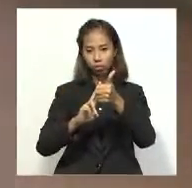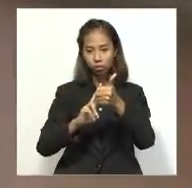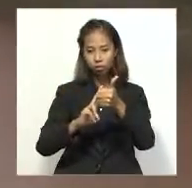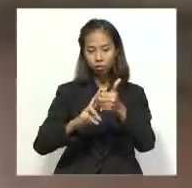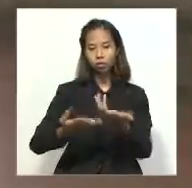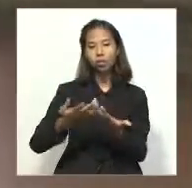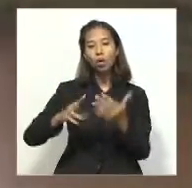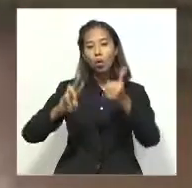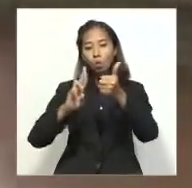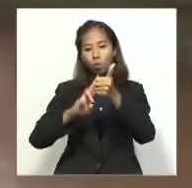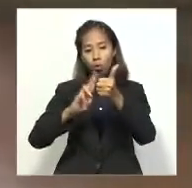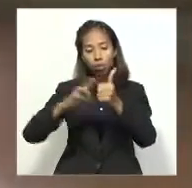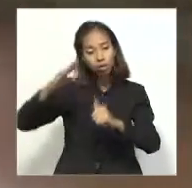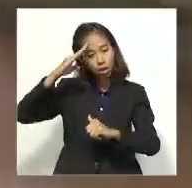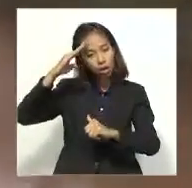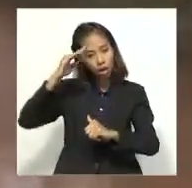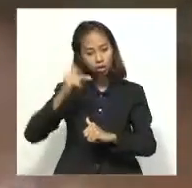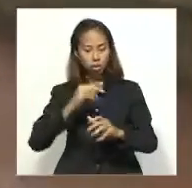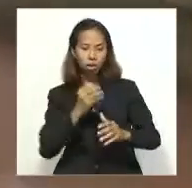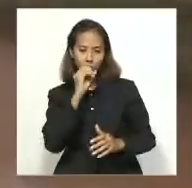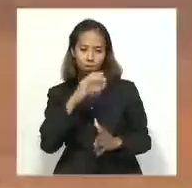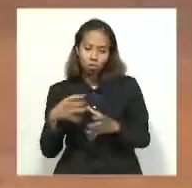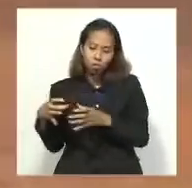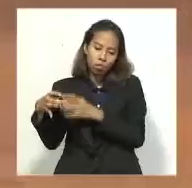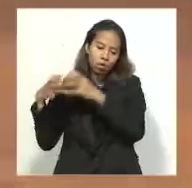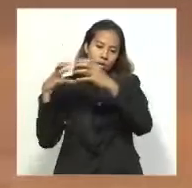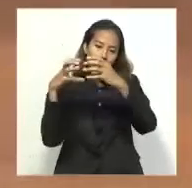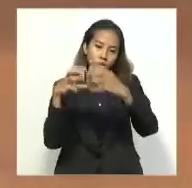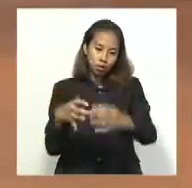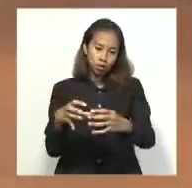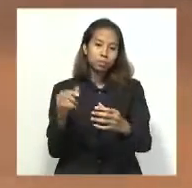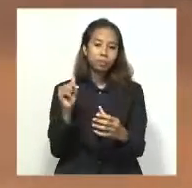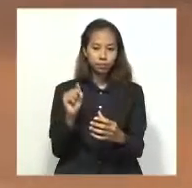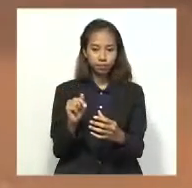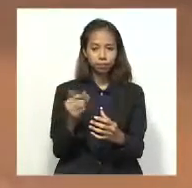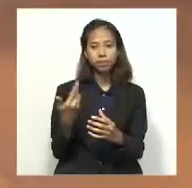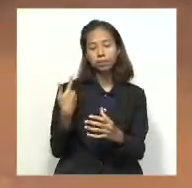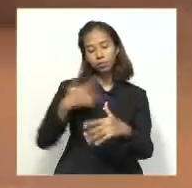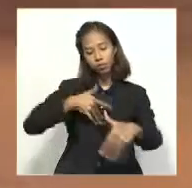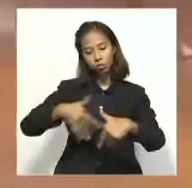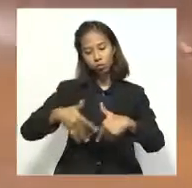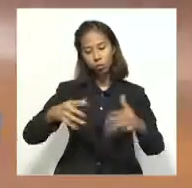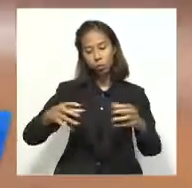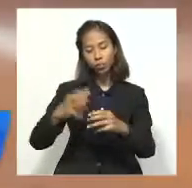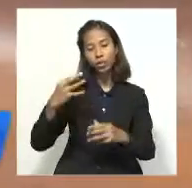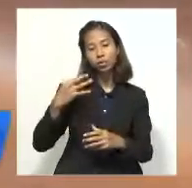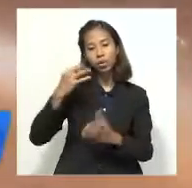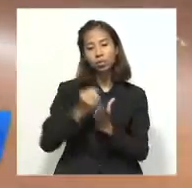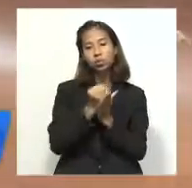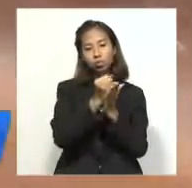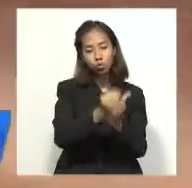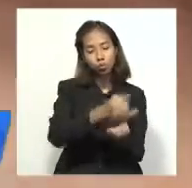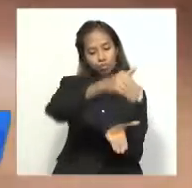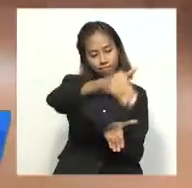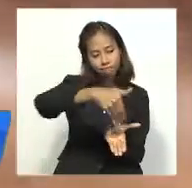องกำลังรักษาความสงบเรียบร้อยจังหวัดบึงกาฬได้นำกำลังพลร่วมกับเทศบาลตำบลดอนย่านางประชาชนจิตอาสาทำความสะอาด